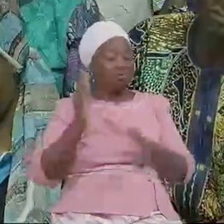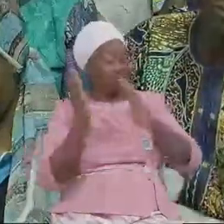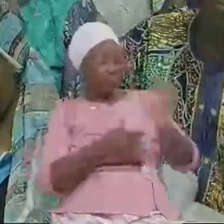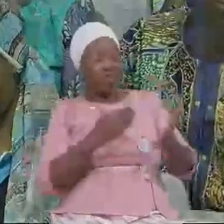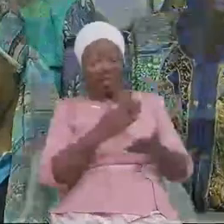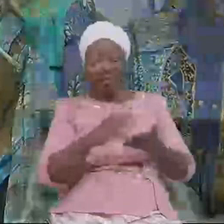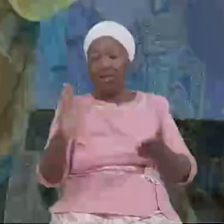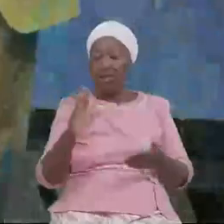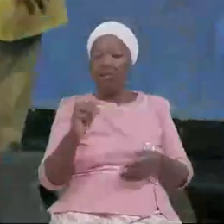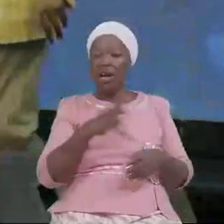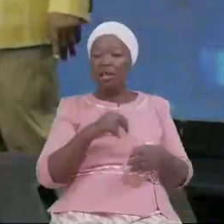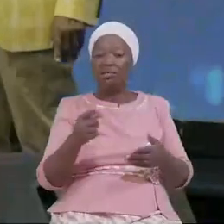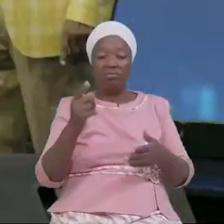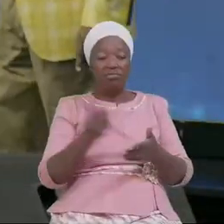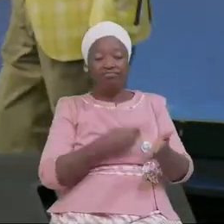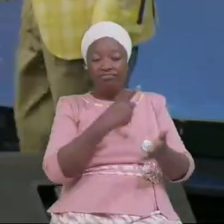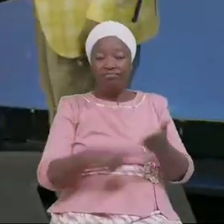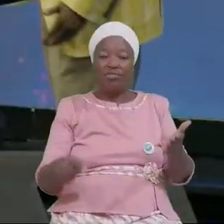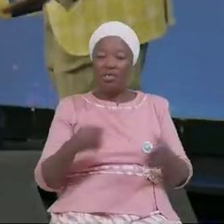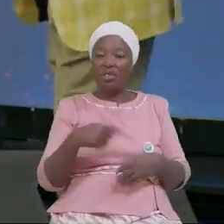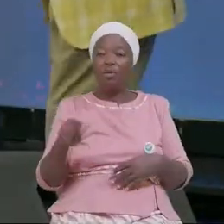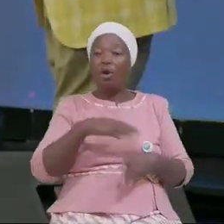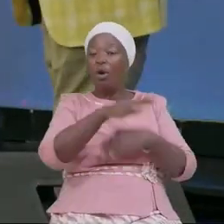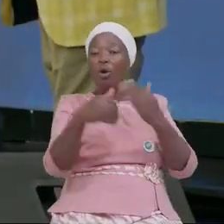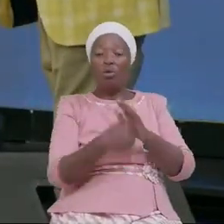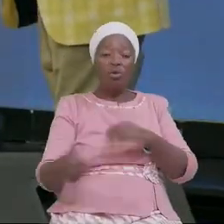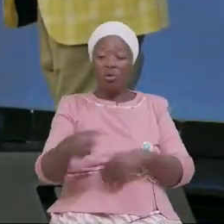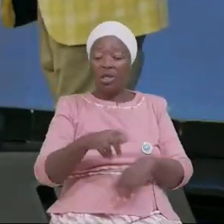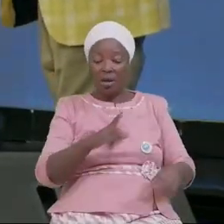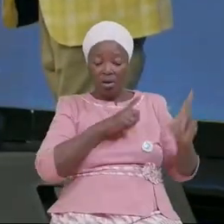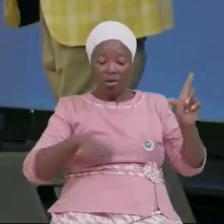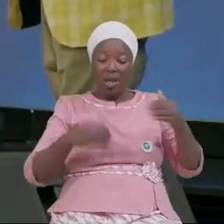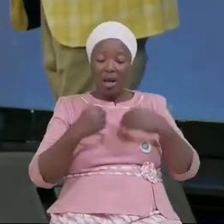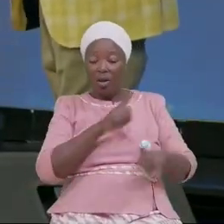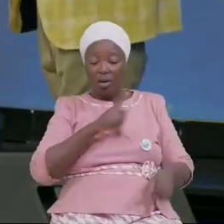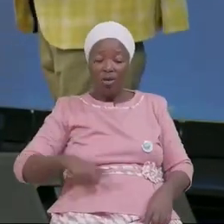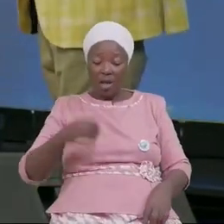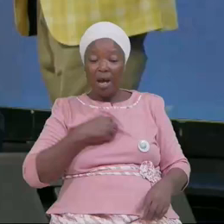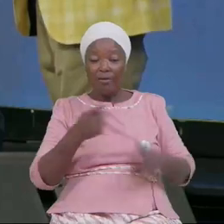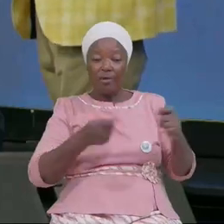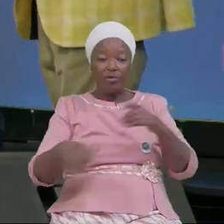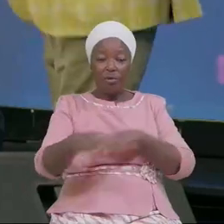je les abandonne, tout autre Seigneur me contrôlait